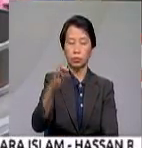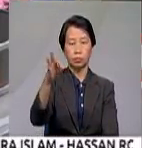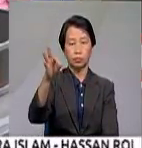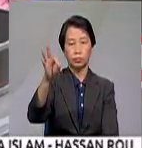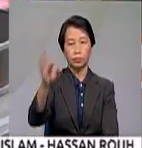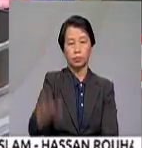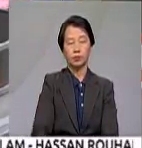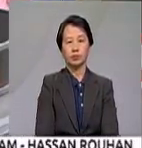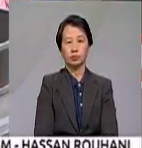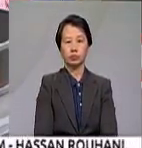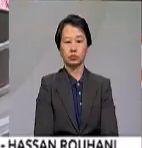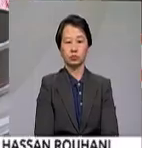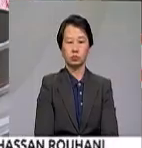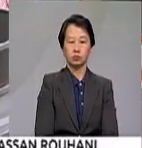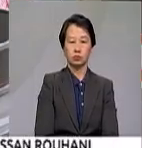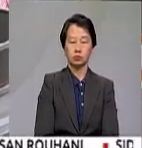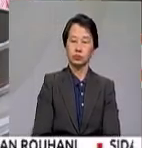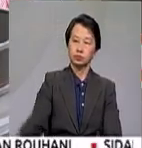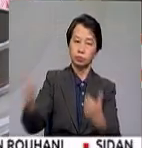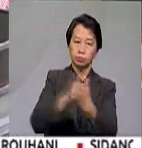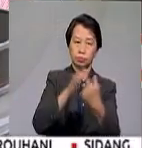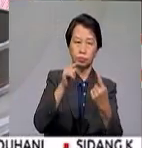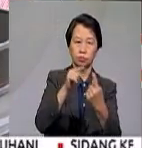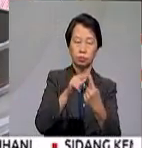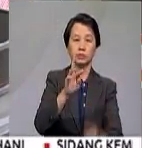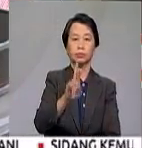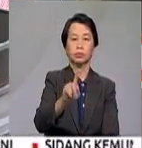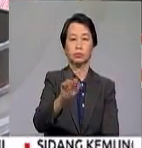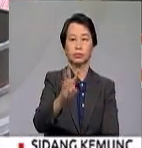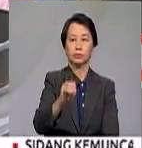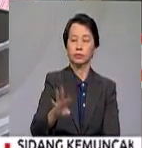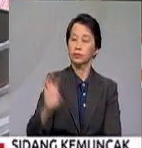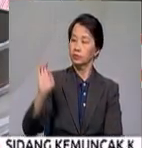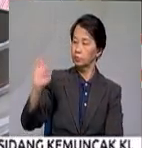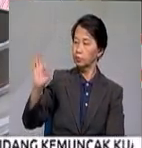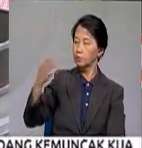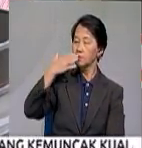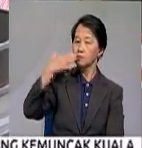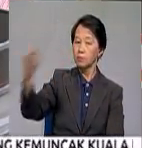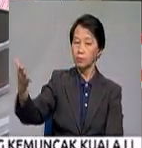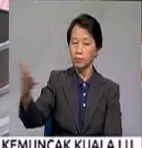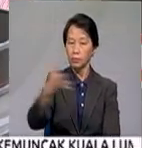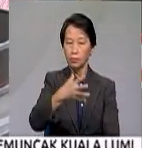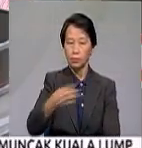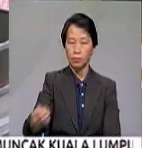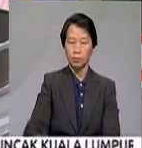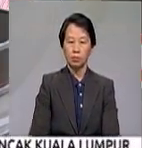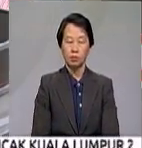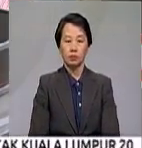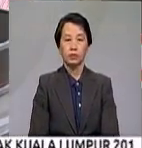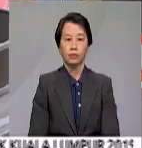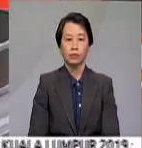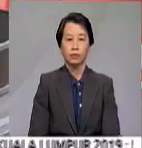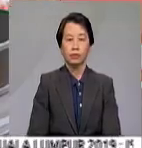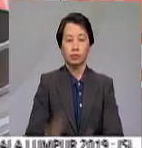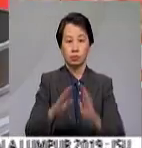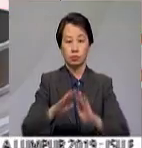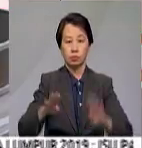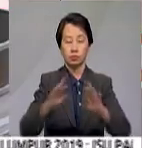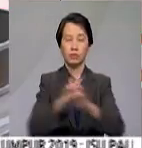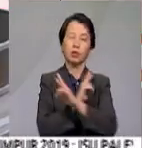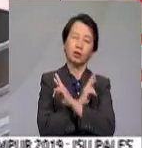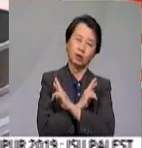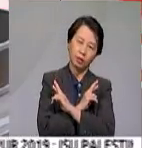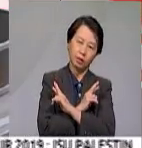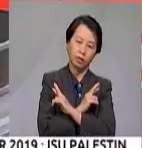2019. Kembali bersama Faris dan baik, juga terima kasih Fatil dan juga Hanim. Saudara, N8 berhenti rehat